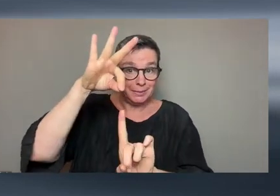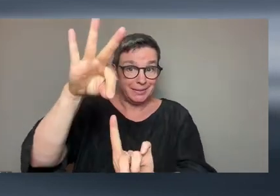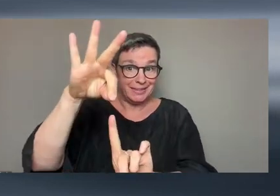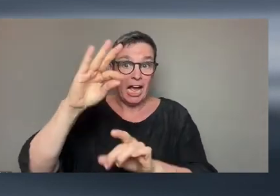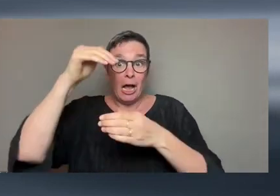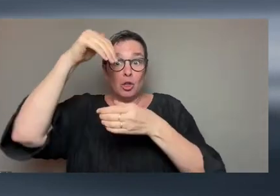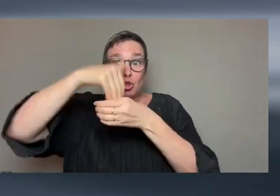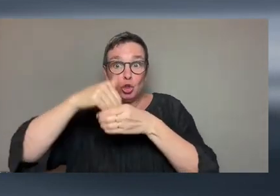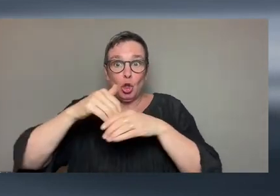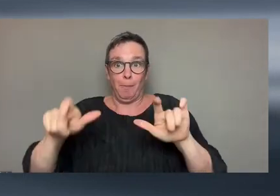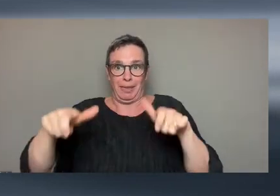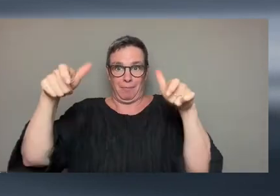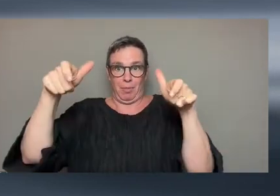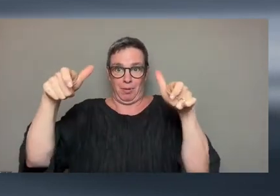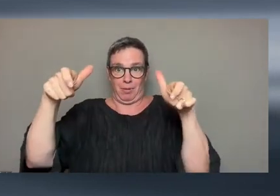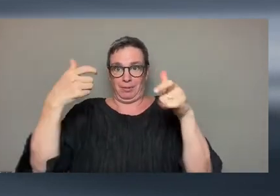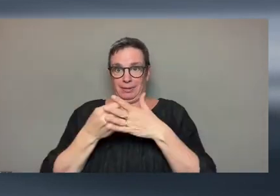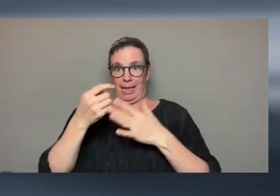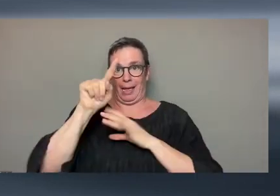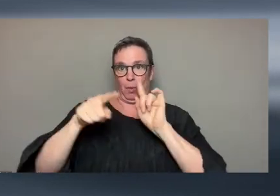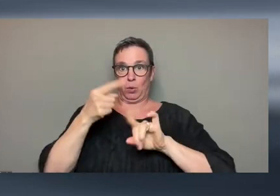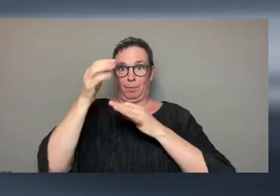suffisamment précis et que cela puisse